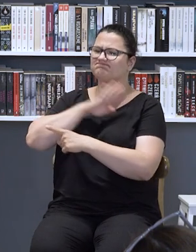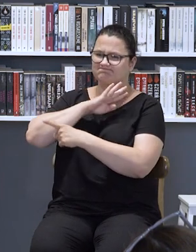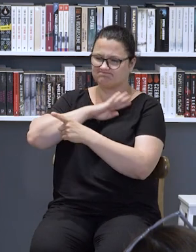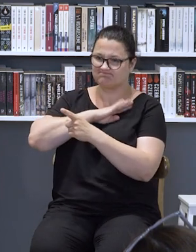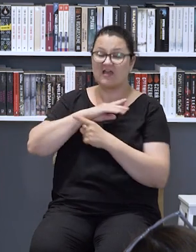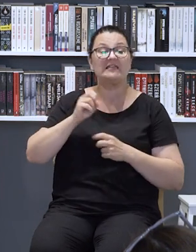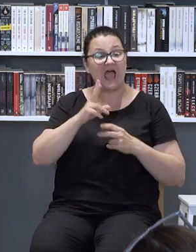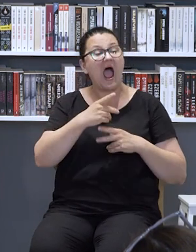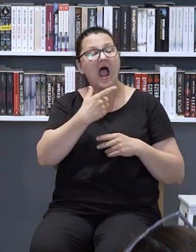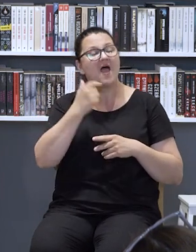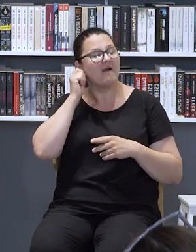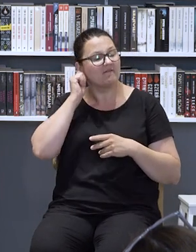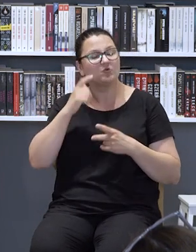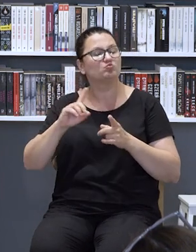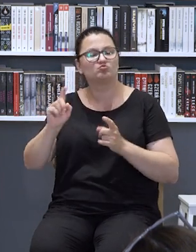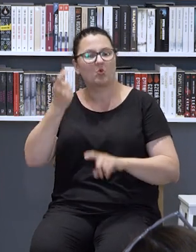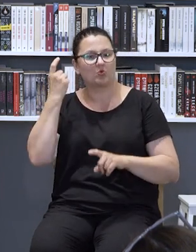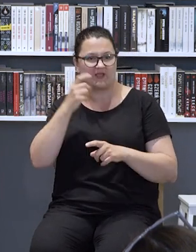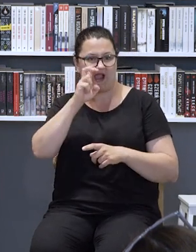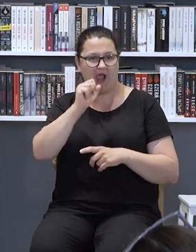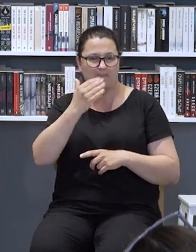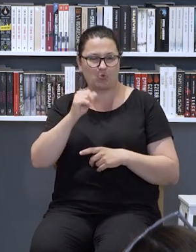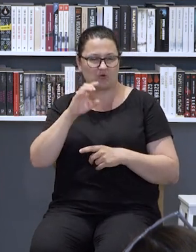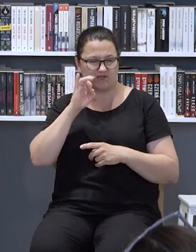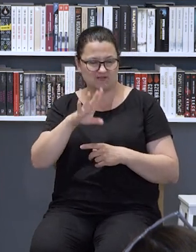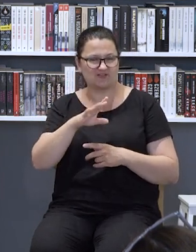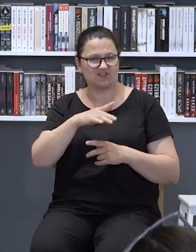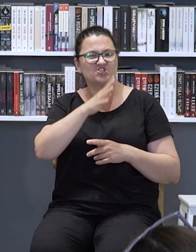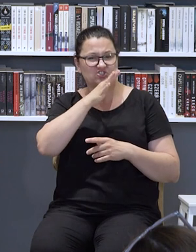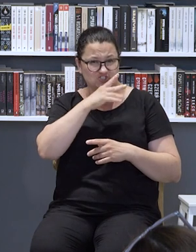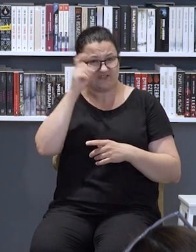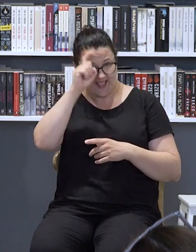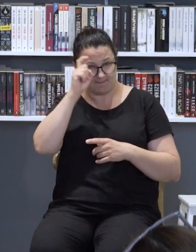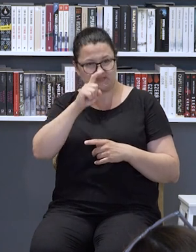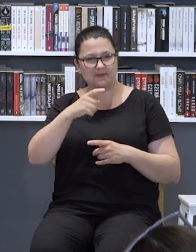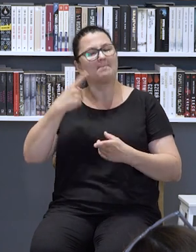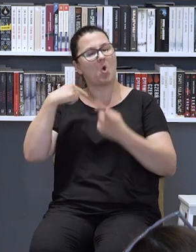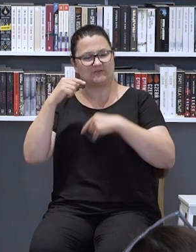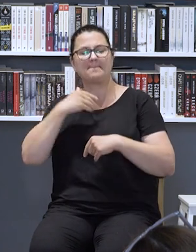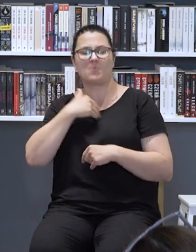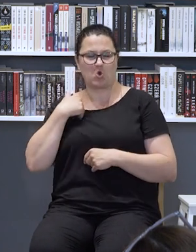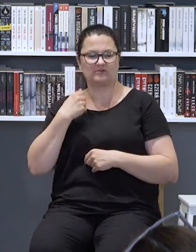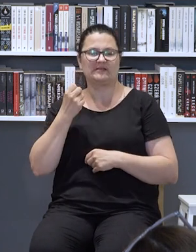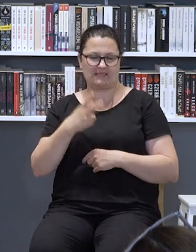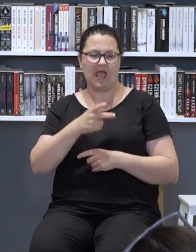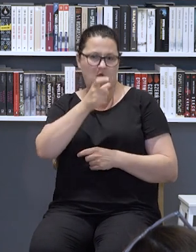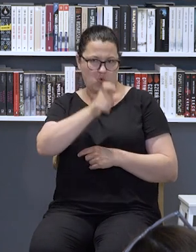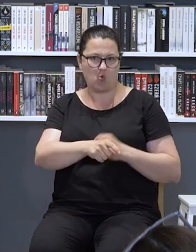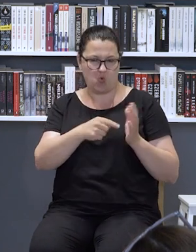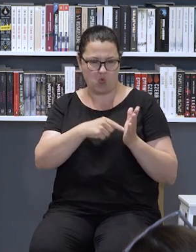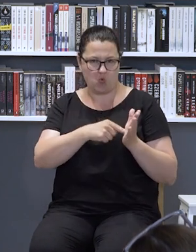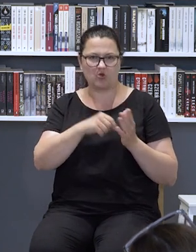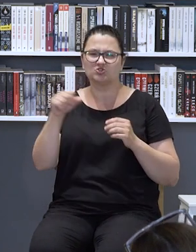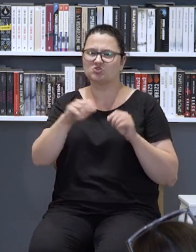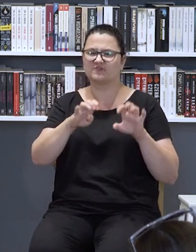jest Żydówką... z asymilowaną Żydówką niemiecką z polskimi korzeniami. W roku